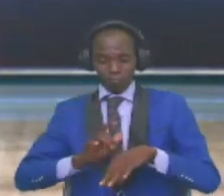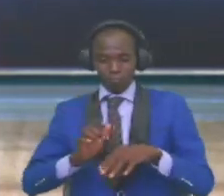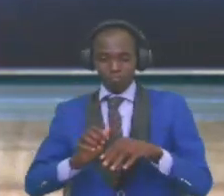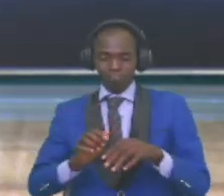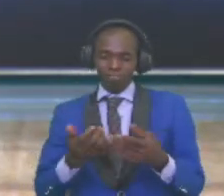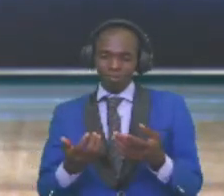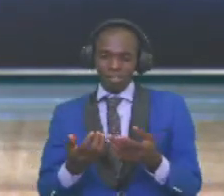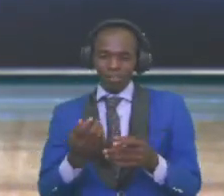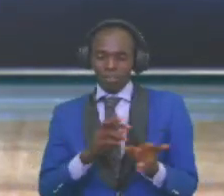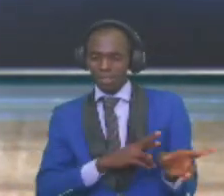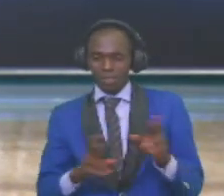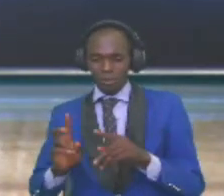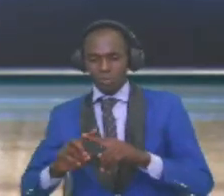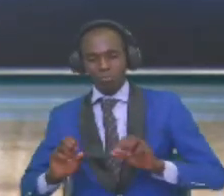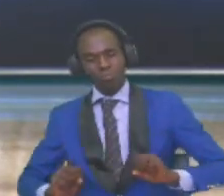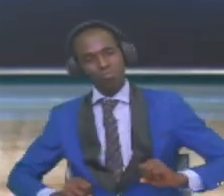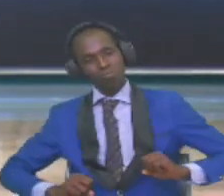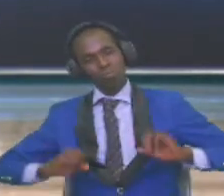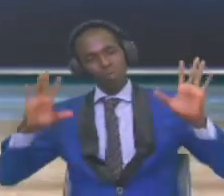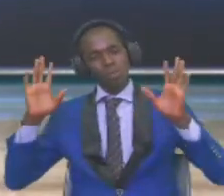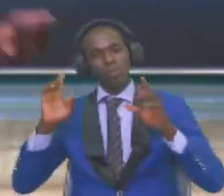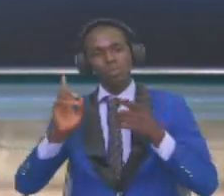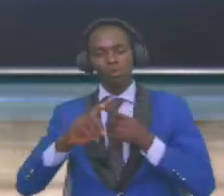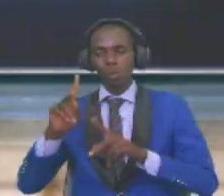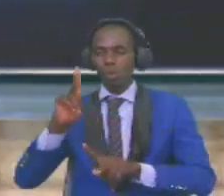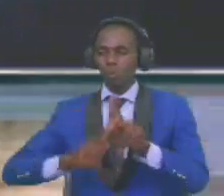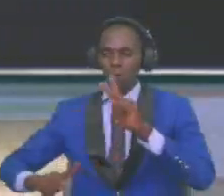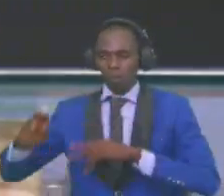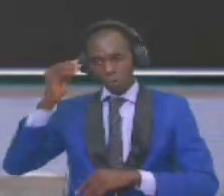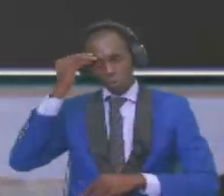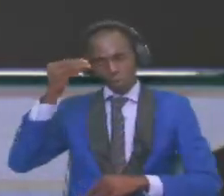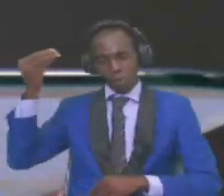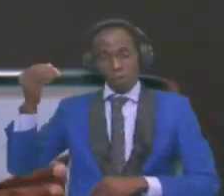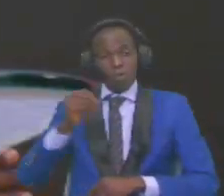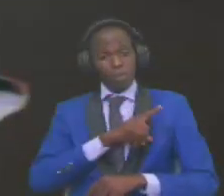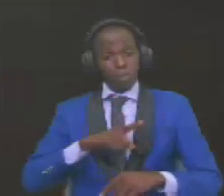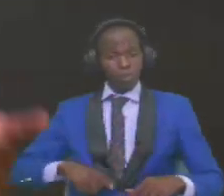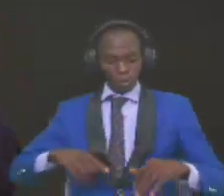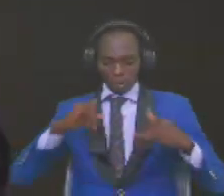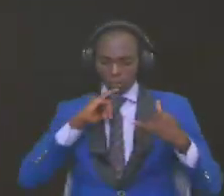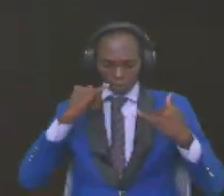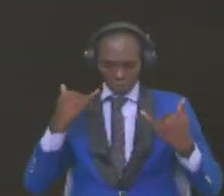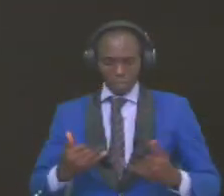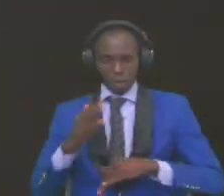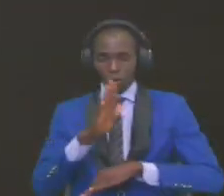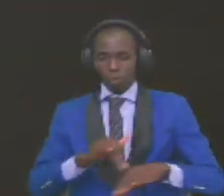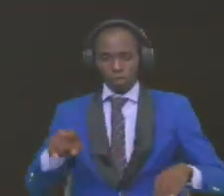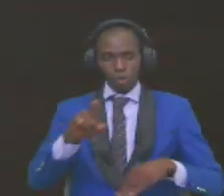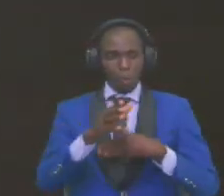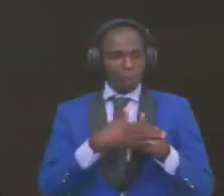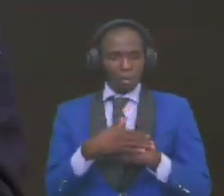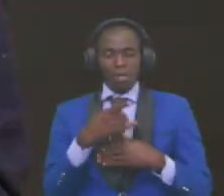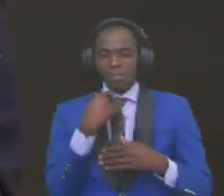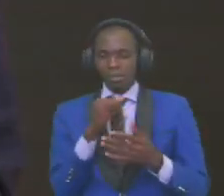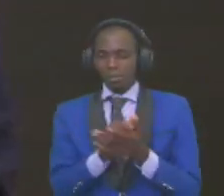qu'à condition physique commence à fléchir devant les opinions des hommes le seigneur appelle et le